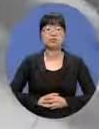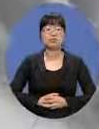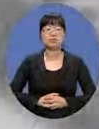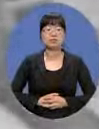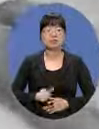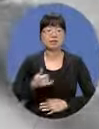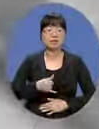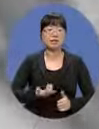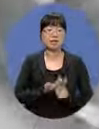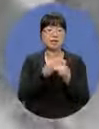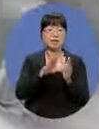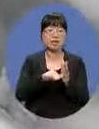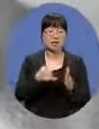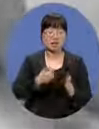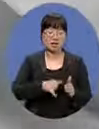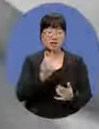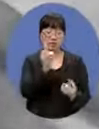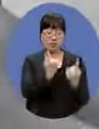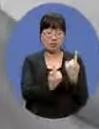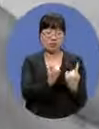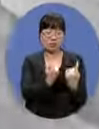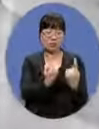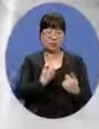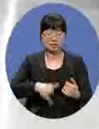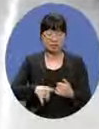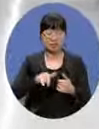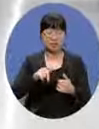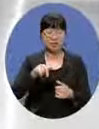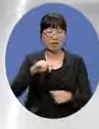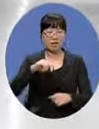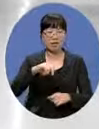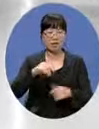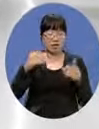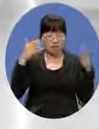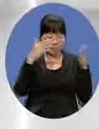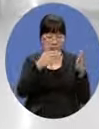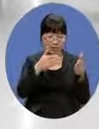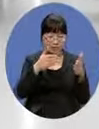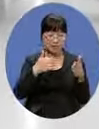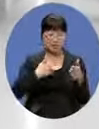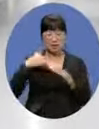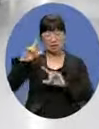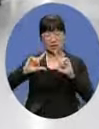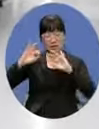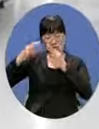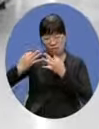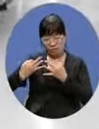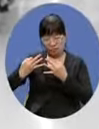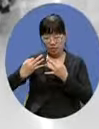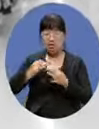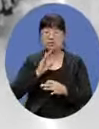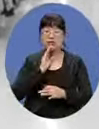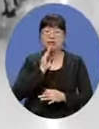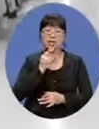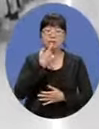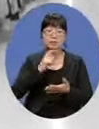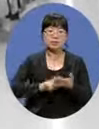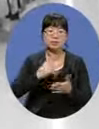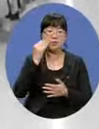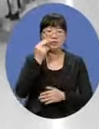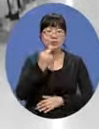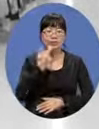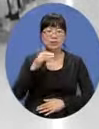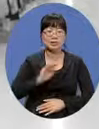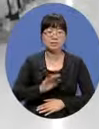아이 키울 때도 아이보다 아이를 대하는 내 태도에 집중해야 한다. 참 쉽지도 익숙하지도